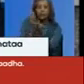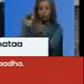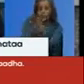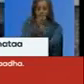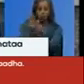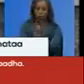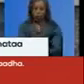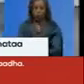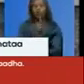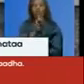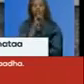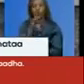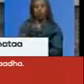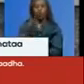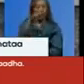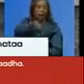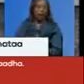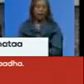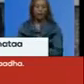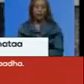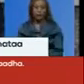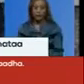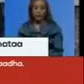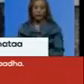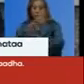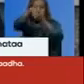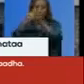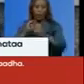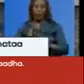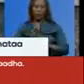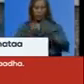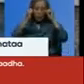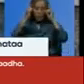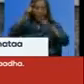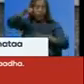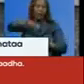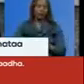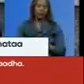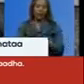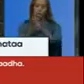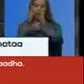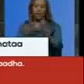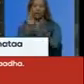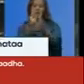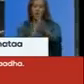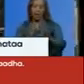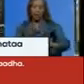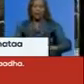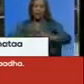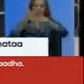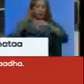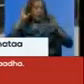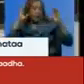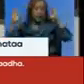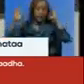በሙሉ እውን መሆን አለበት። ሁላችንም መገንዘብ ያለብን የዴሞክራሲ ስርዓት ግንባታ